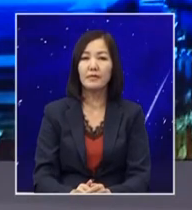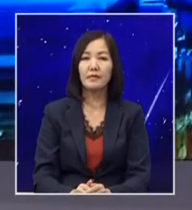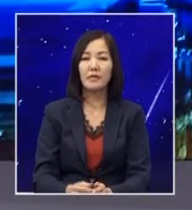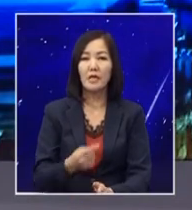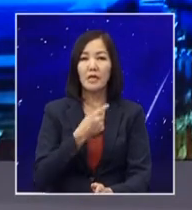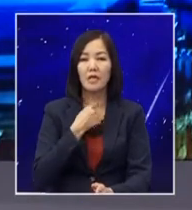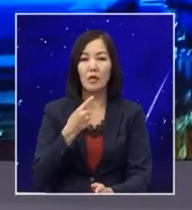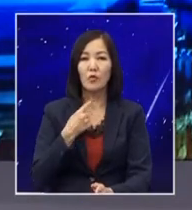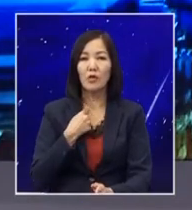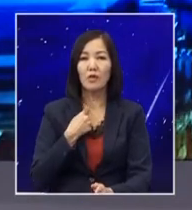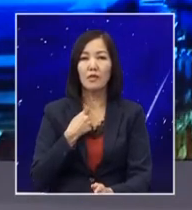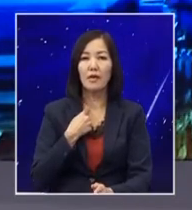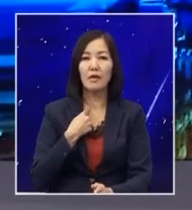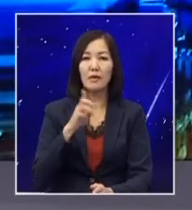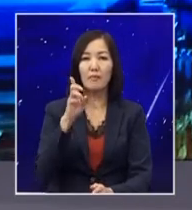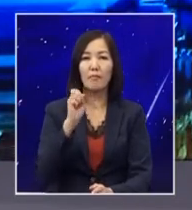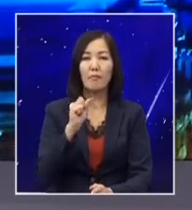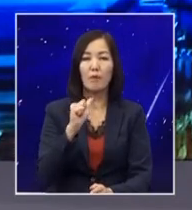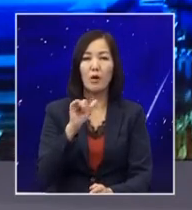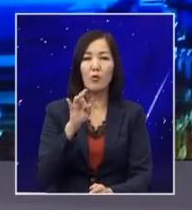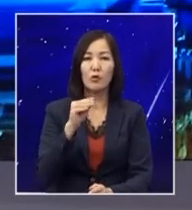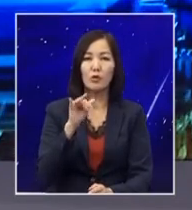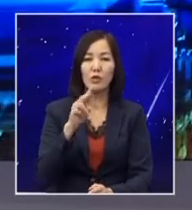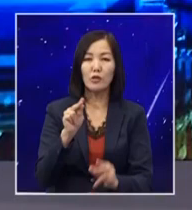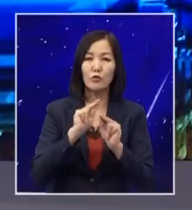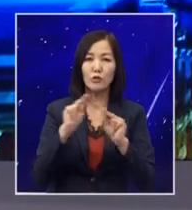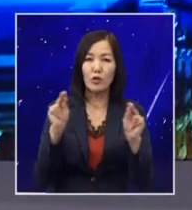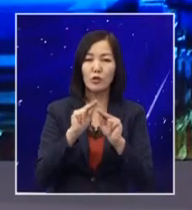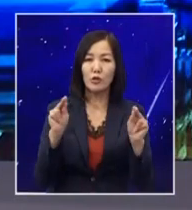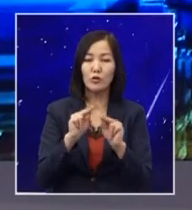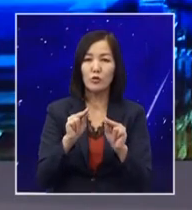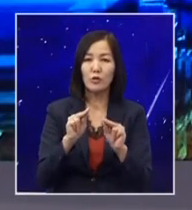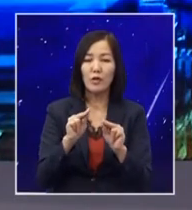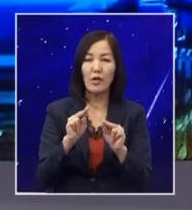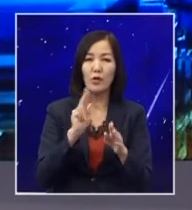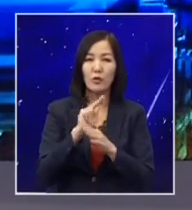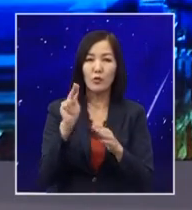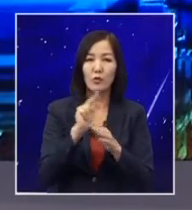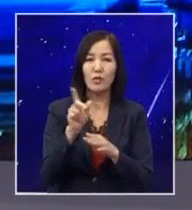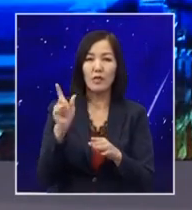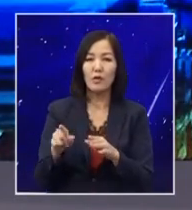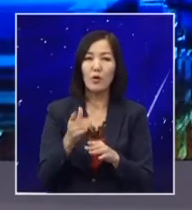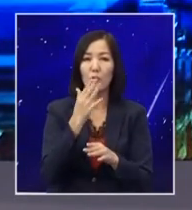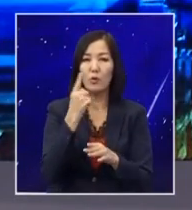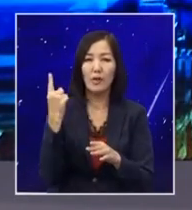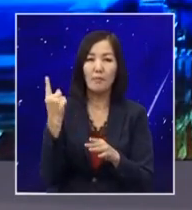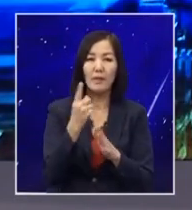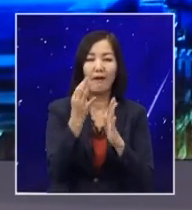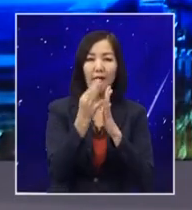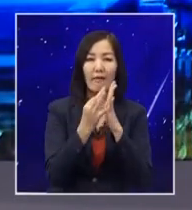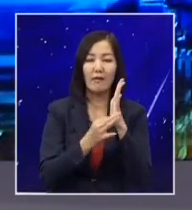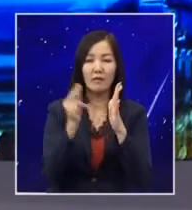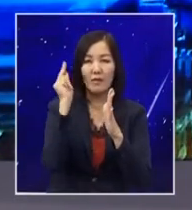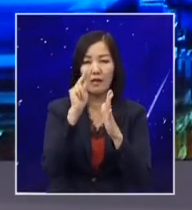8 қырлы, 1 сырлы талдықорғандық Бауыржан Өмірәлінов ұстаздық жолында жүрген азамат. Түлектерді ұлттық бірыңғай тестілеуге дайындайды.